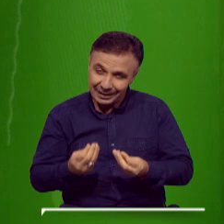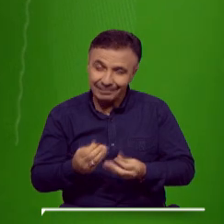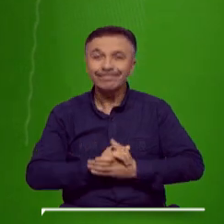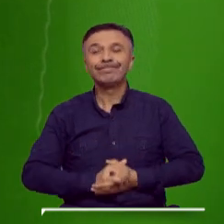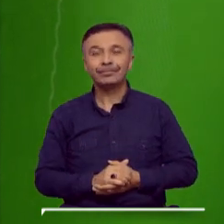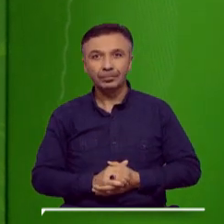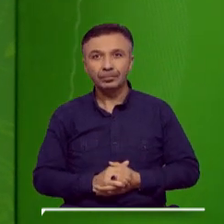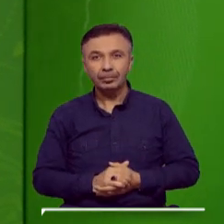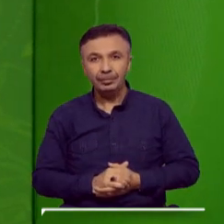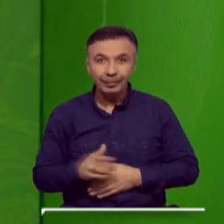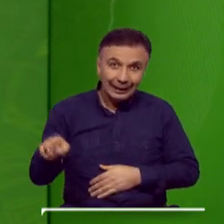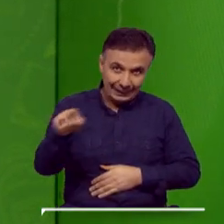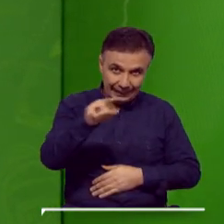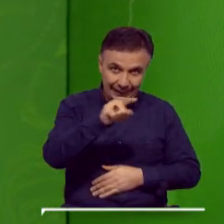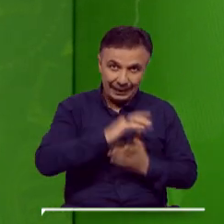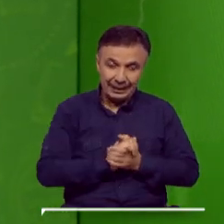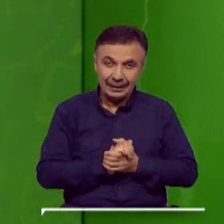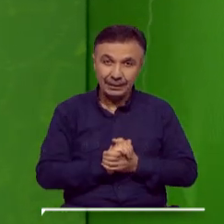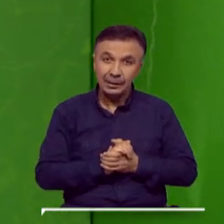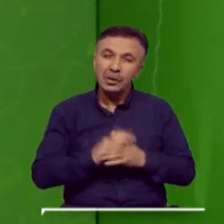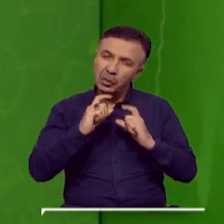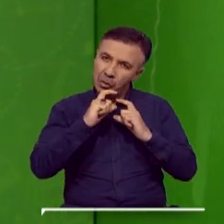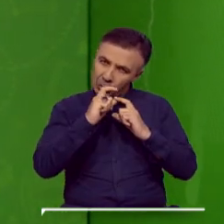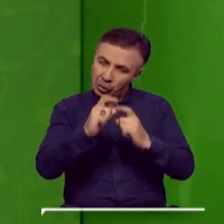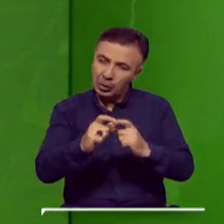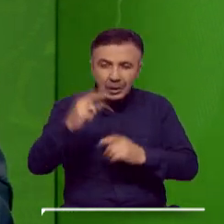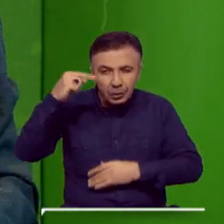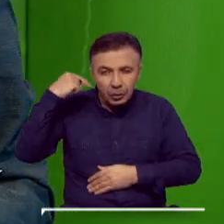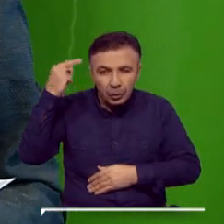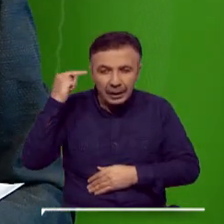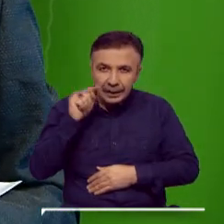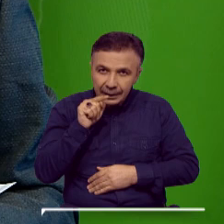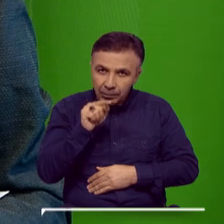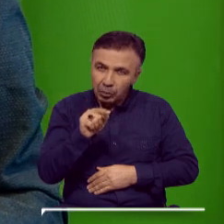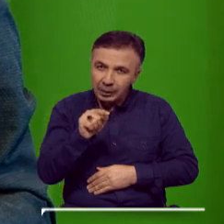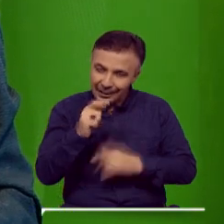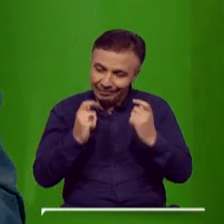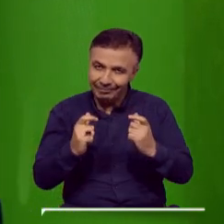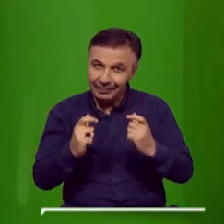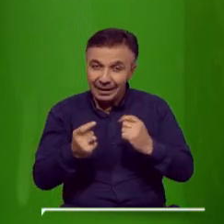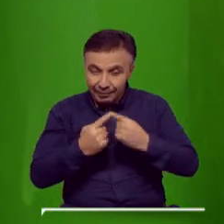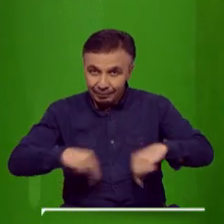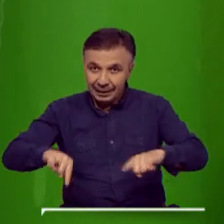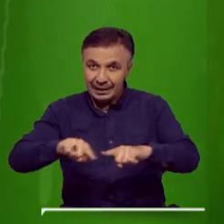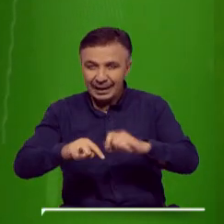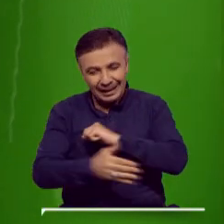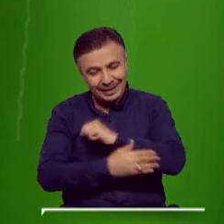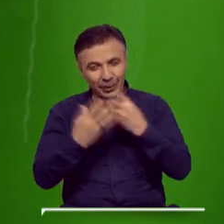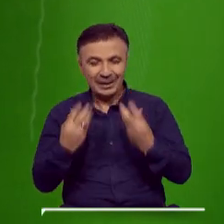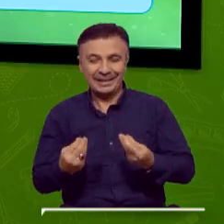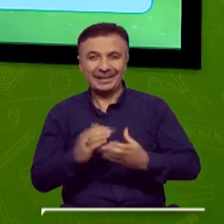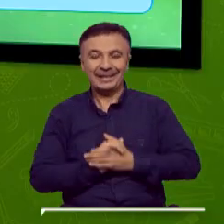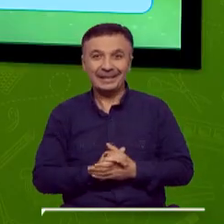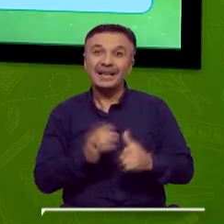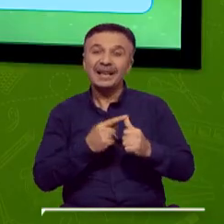olacağız. Sizler soruları düşünerek buradan bizlere yardımcı olacaksınız.